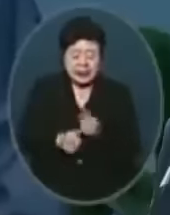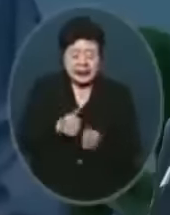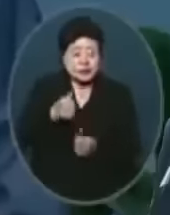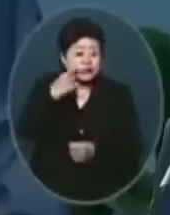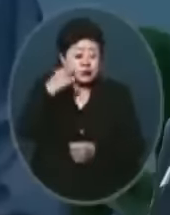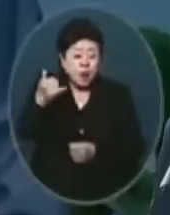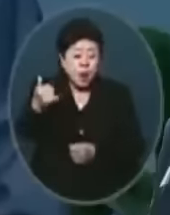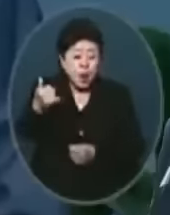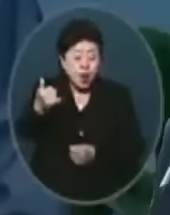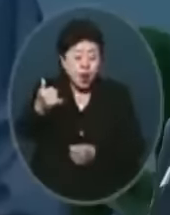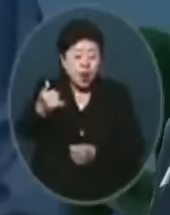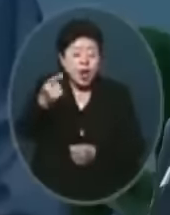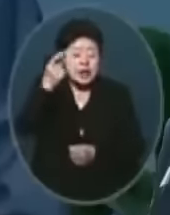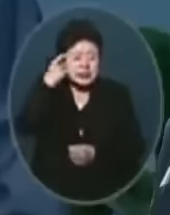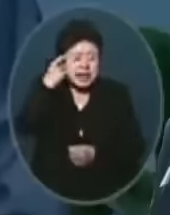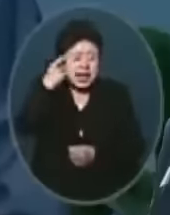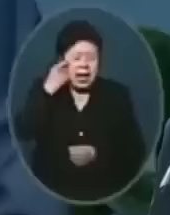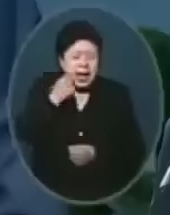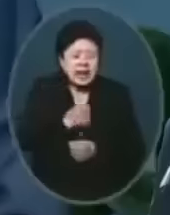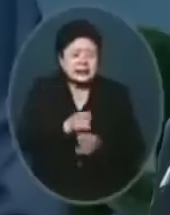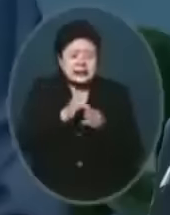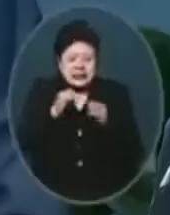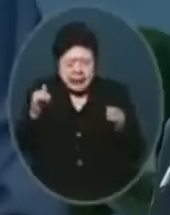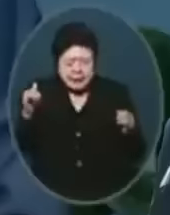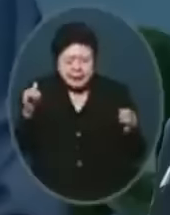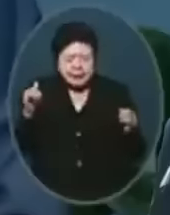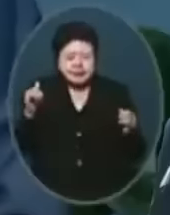하늘나라 부모는 생각하는 사람